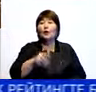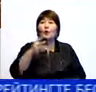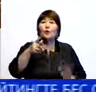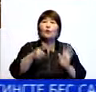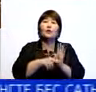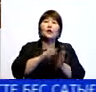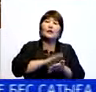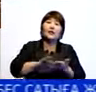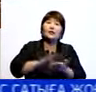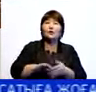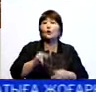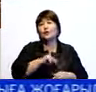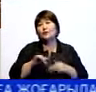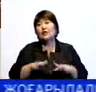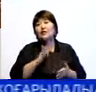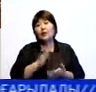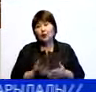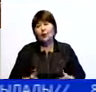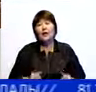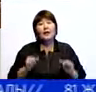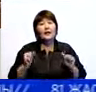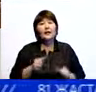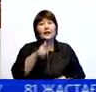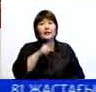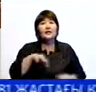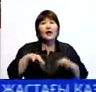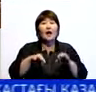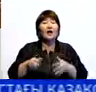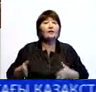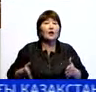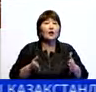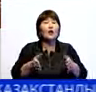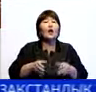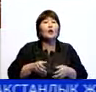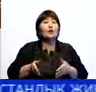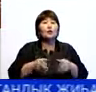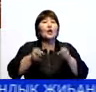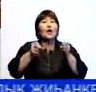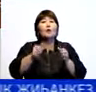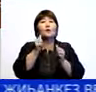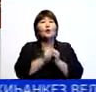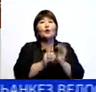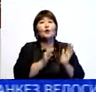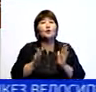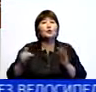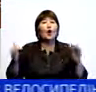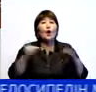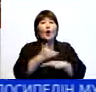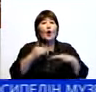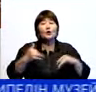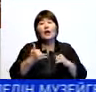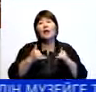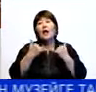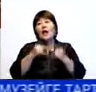тазаланып тұруға жағдай жасалынып отыр. Қыс кезіндегі автомобиль көліктерінің жолда қауіпсіз және үздіксіз қозғалуын қамтамасыз